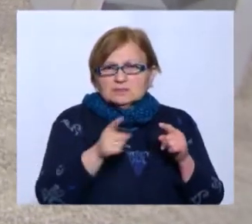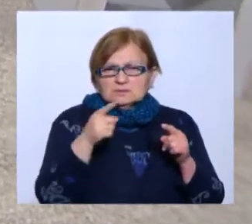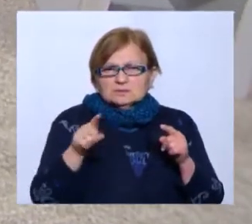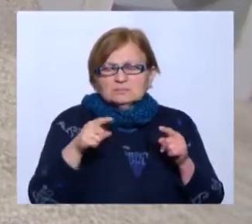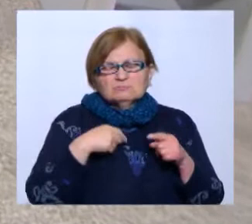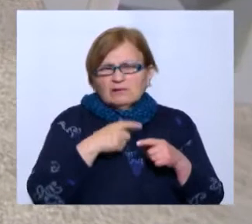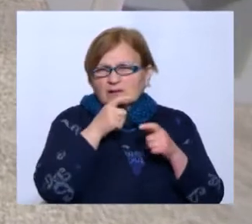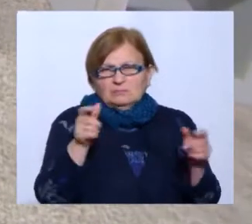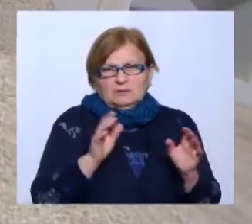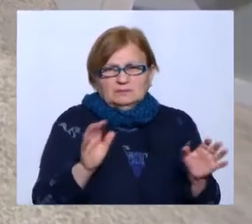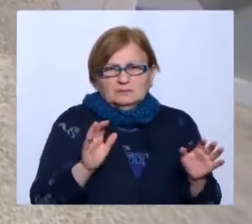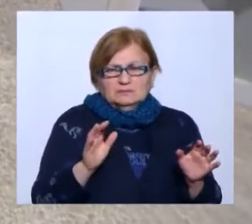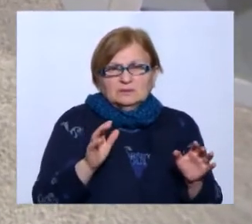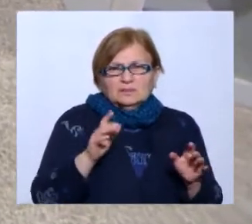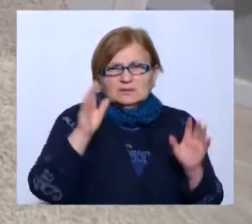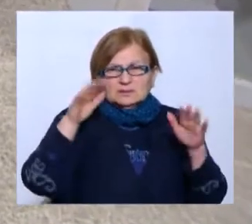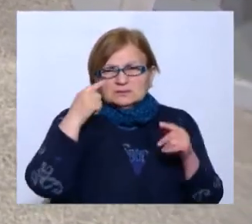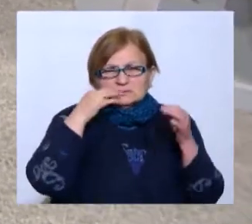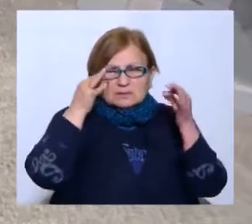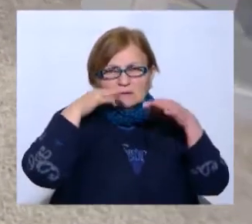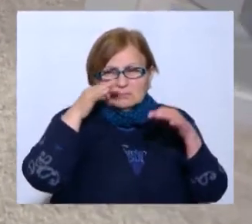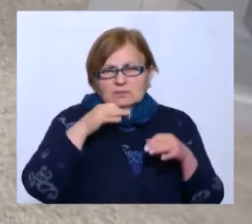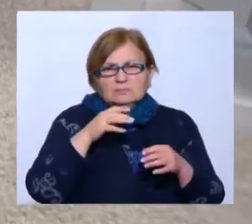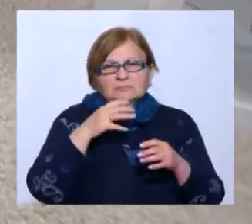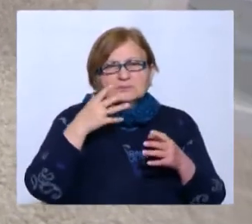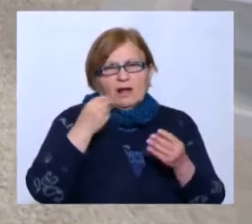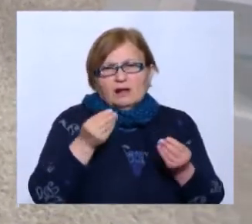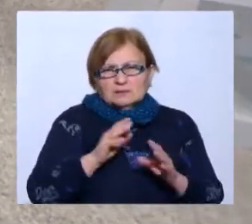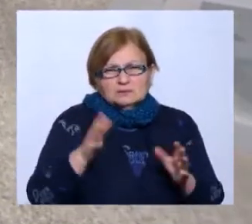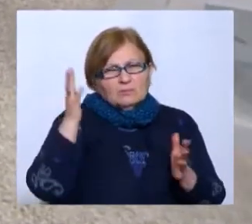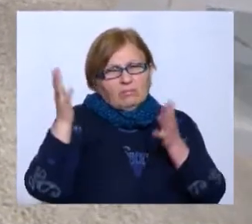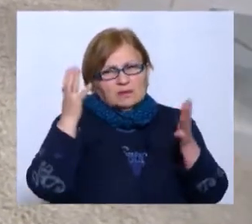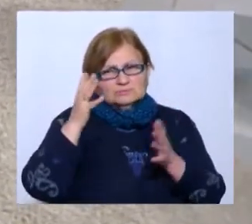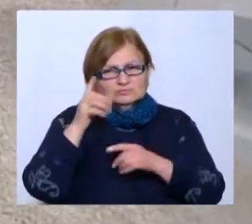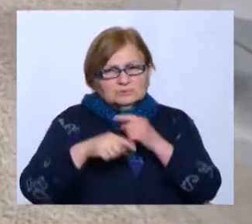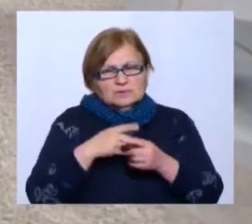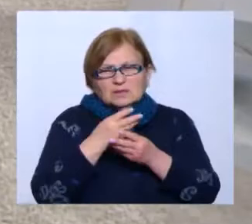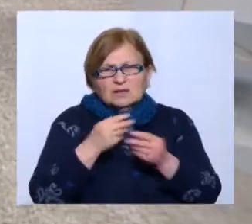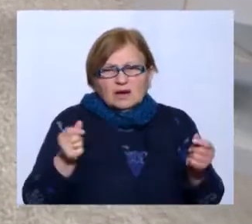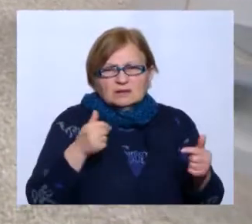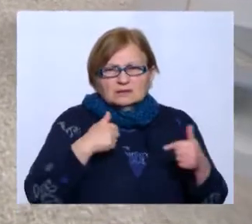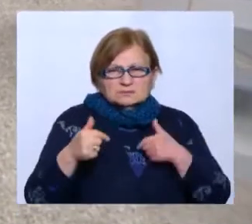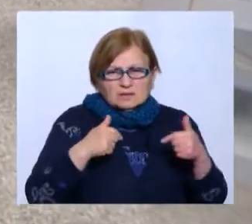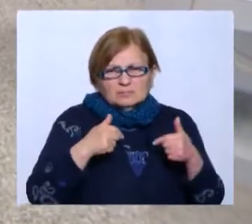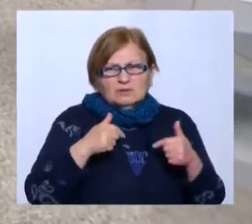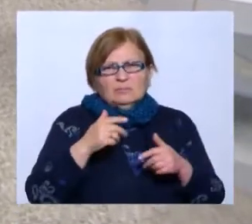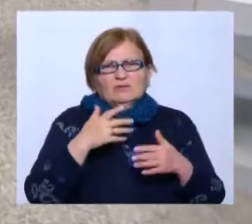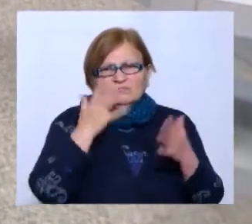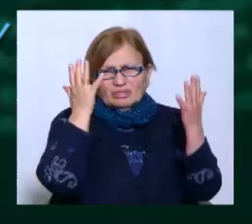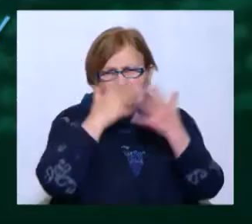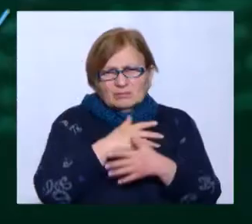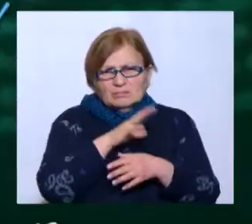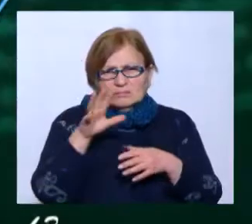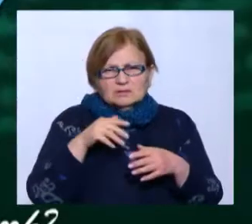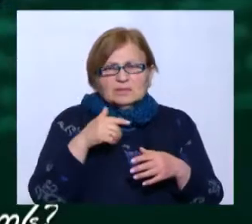არ მენანება ცრემლით არ ინამება სამუდამო ბალიში. გაქრავნება წამება როგორც ღამის ზმანება ვით